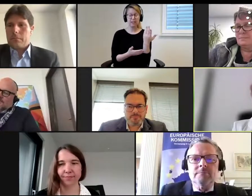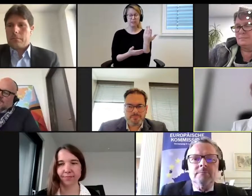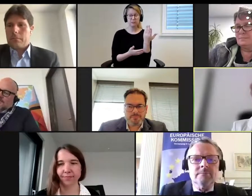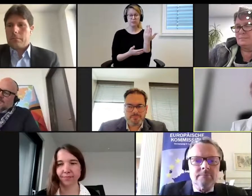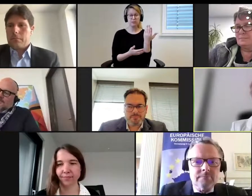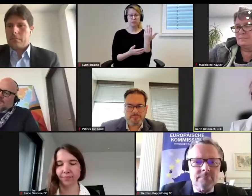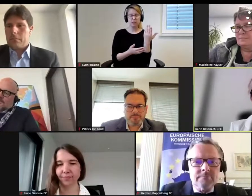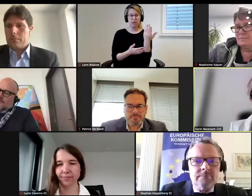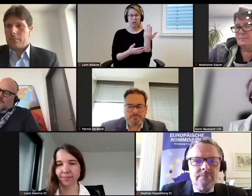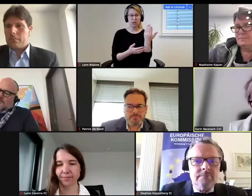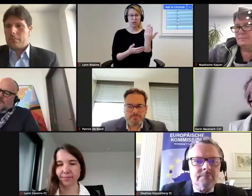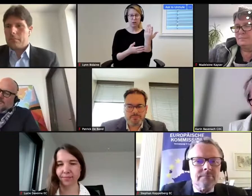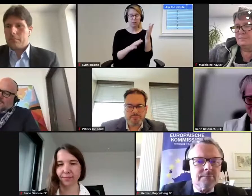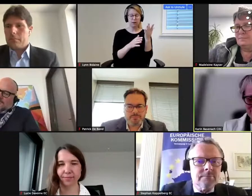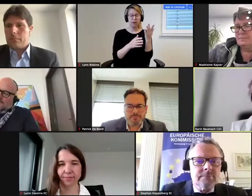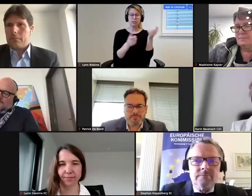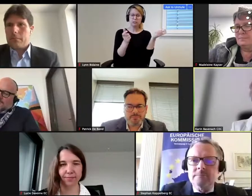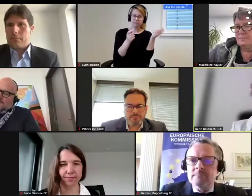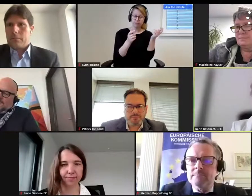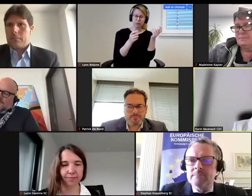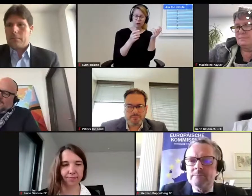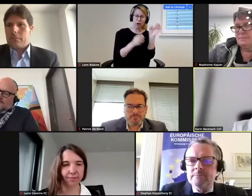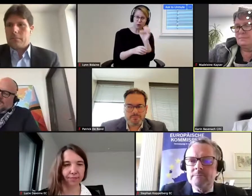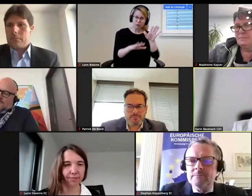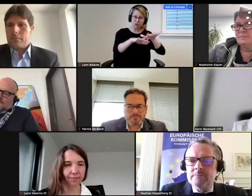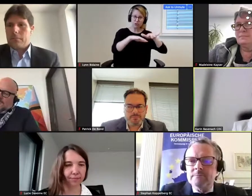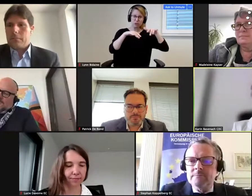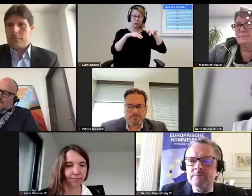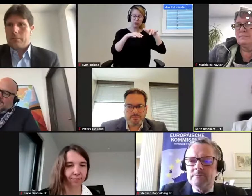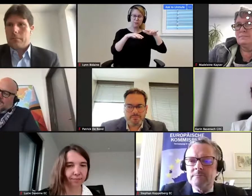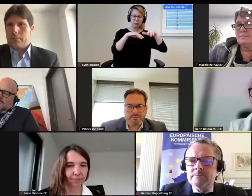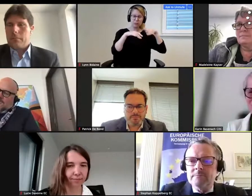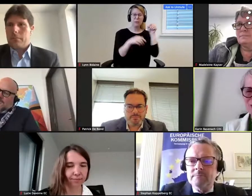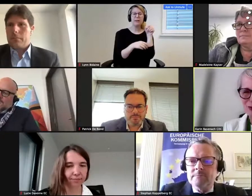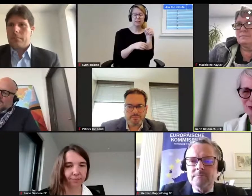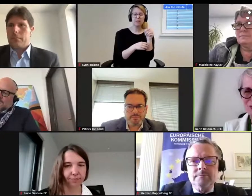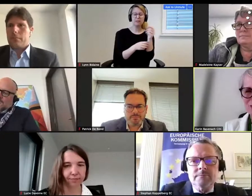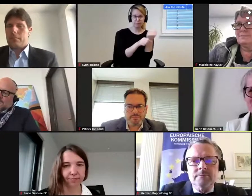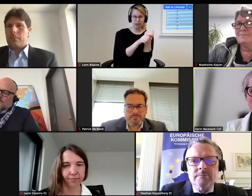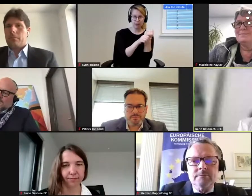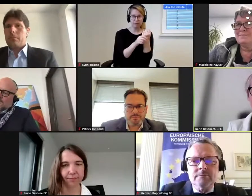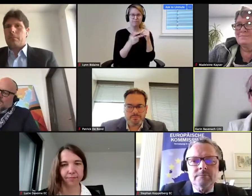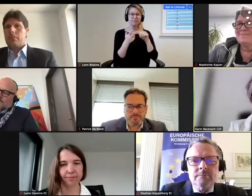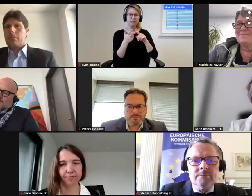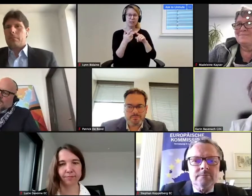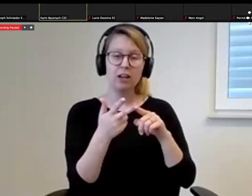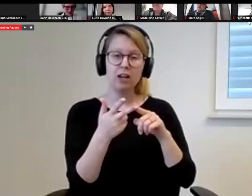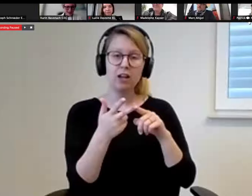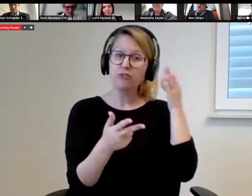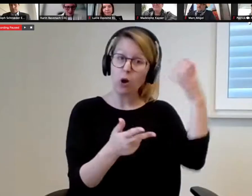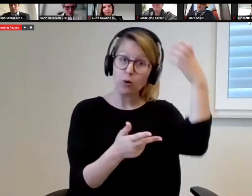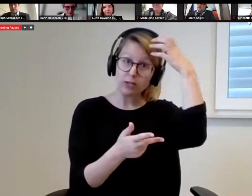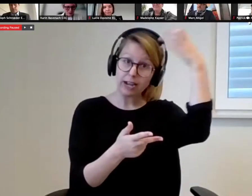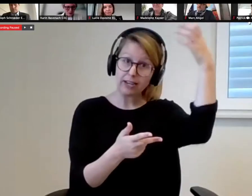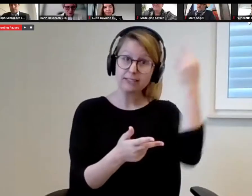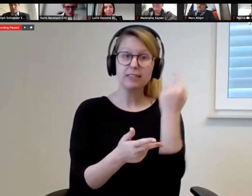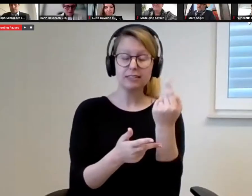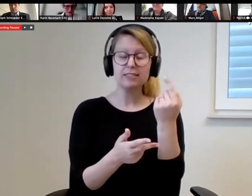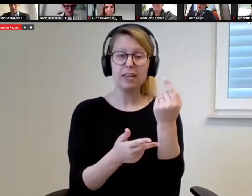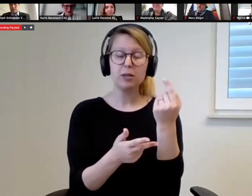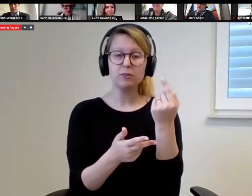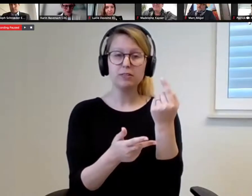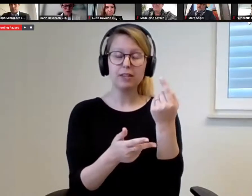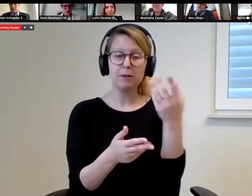Madame Madeleine Kaiser, chef de service intégration et besoins spécifiques de la ville de Luxembourg. Et